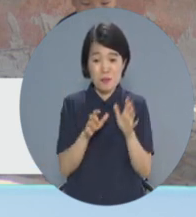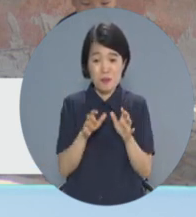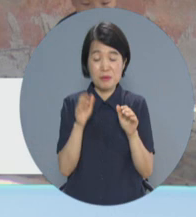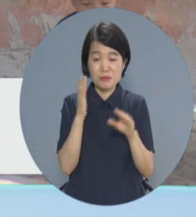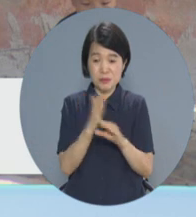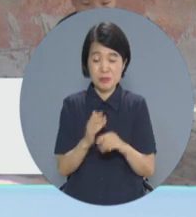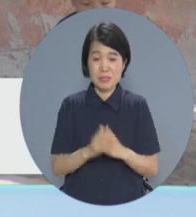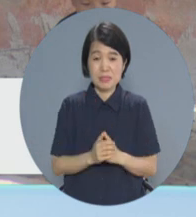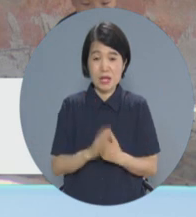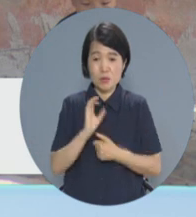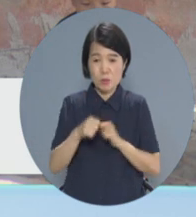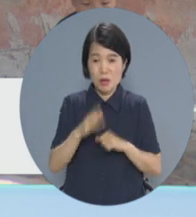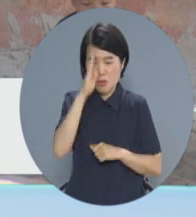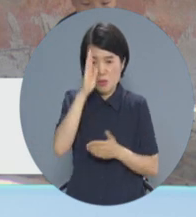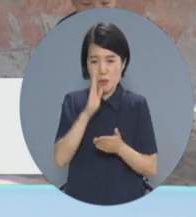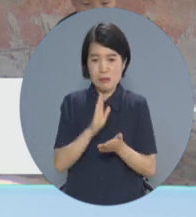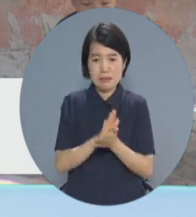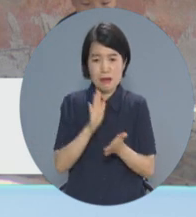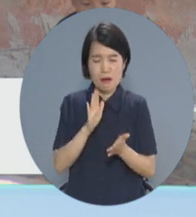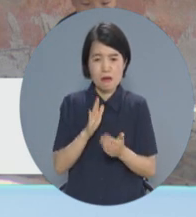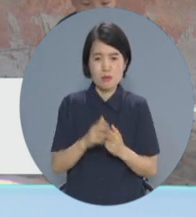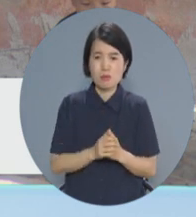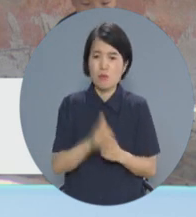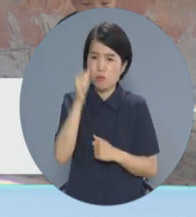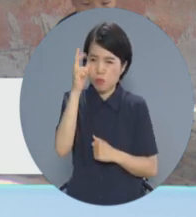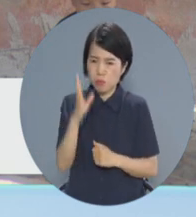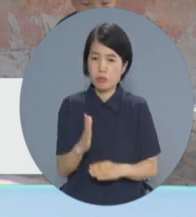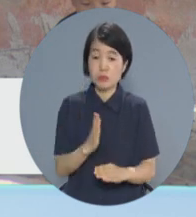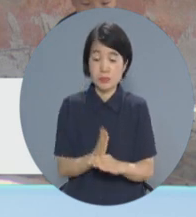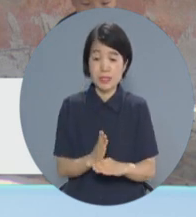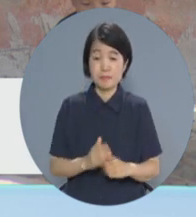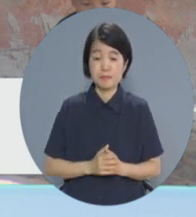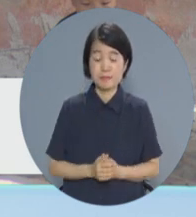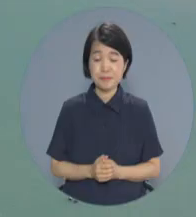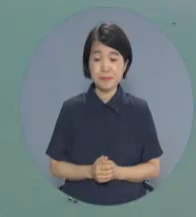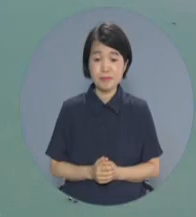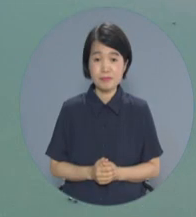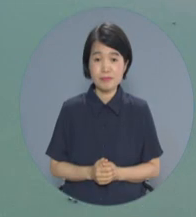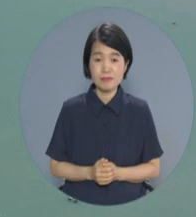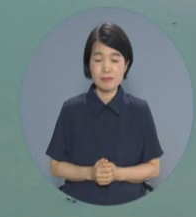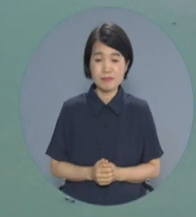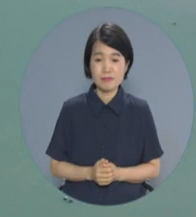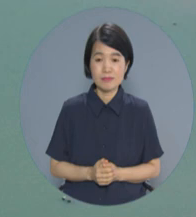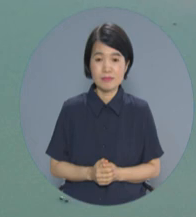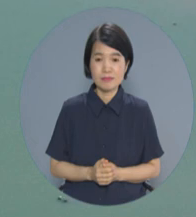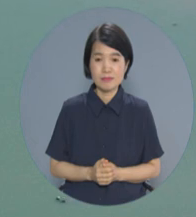폐사와 온열 질환자도 늘고 있습니다. 박종호 기자가 취재했습니다.